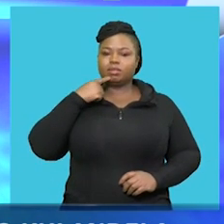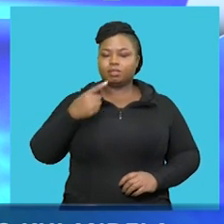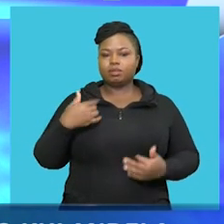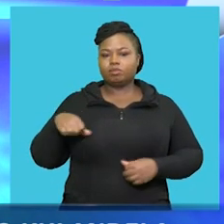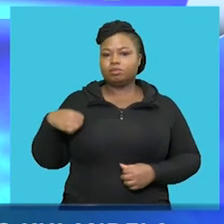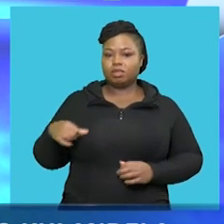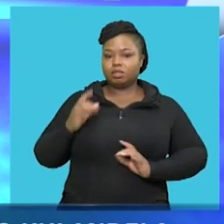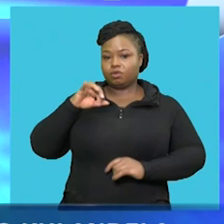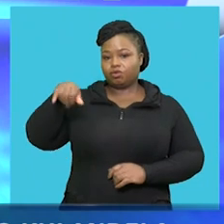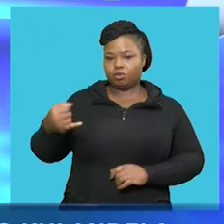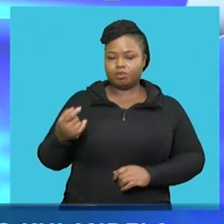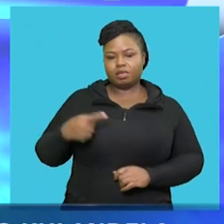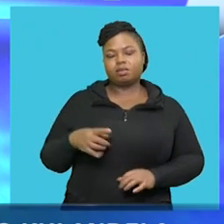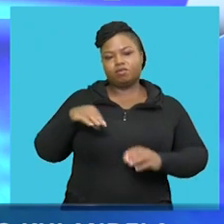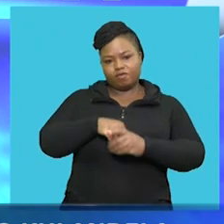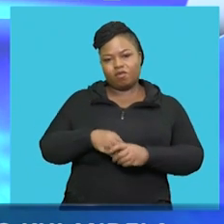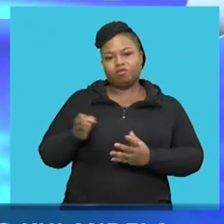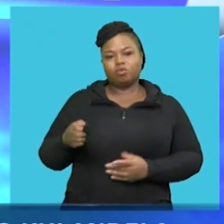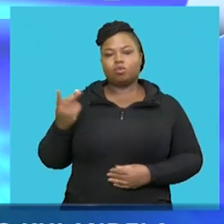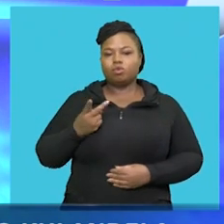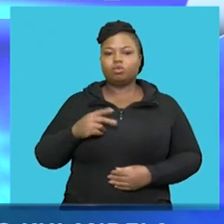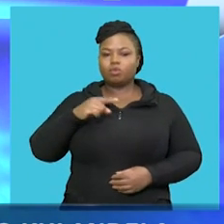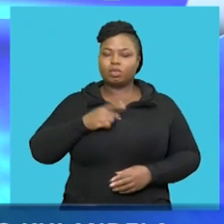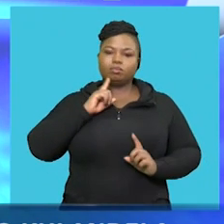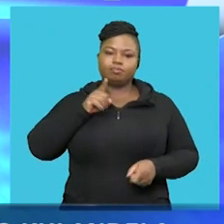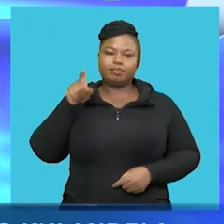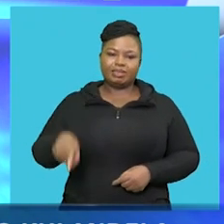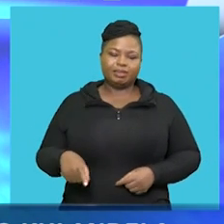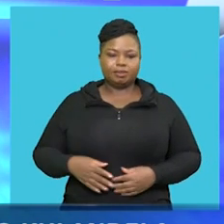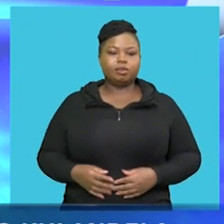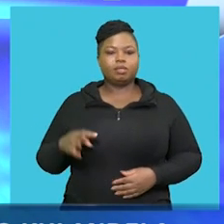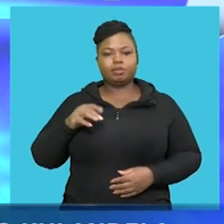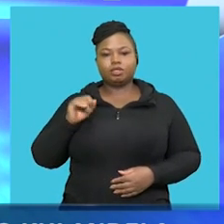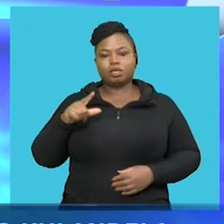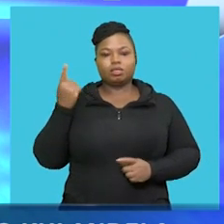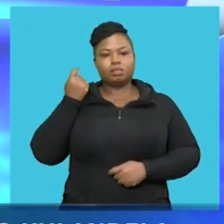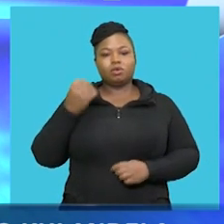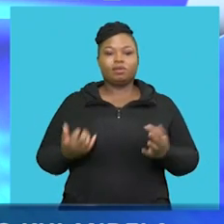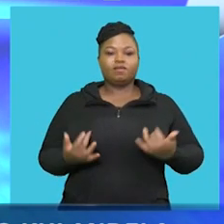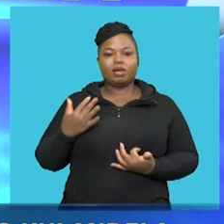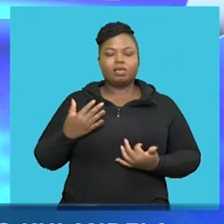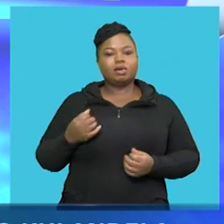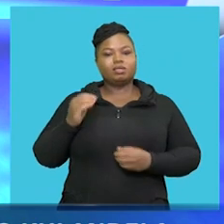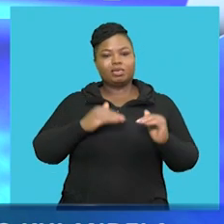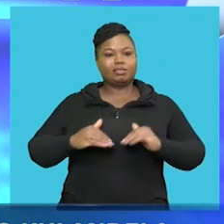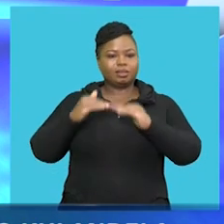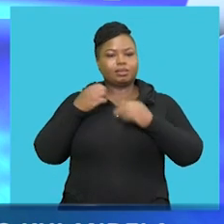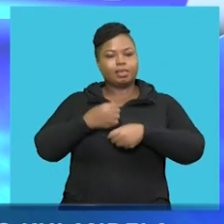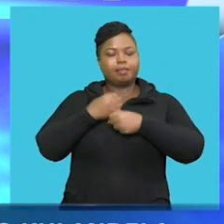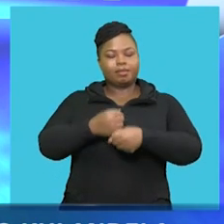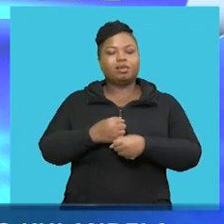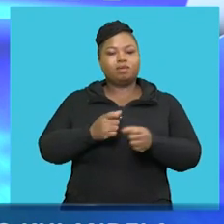umasipala waseGoli unoxanduva ngalo mba kwaye kufuneka aphendule iphulo imarshalltown fire justice campaign eliphantsi